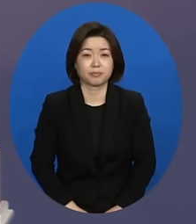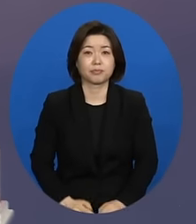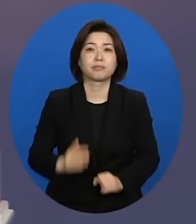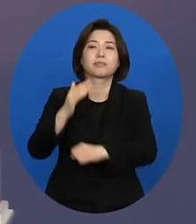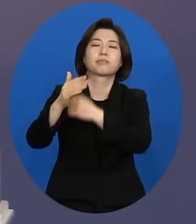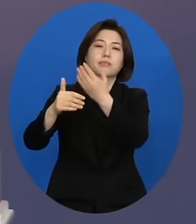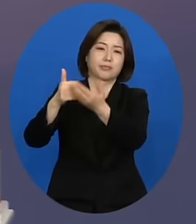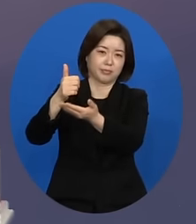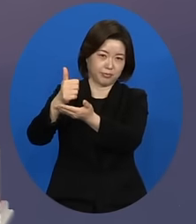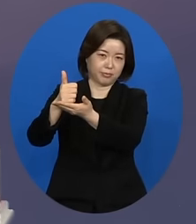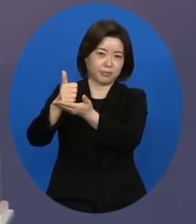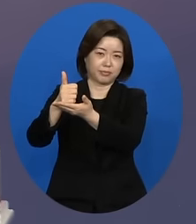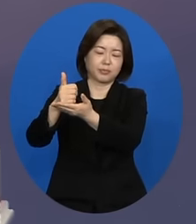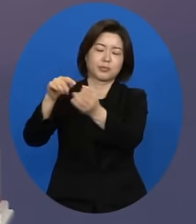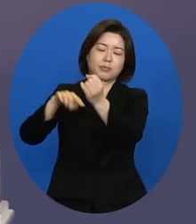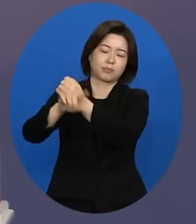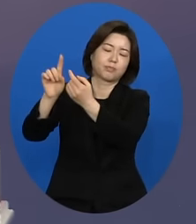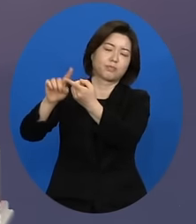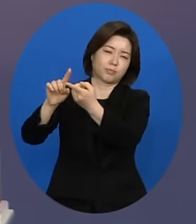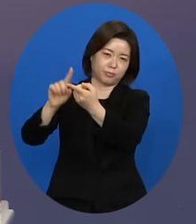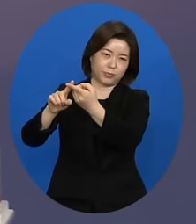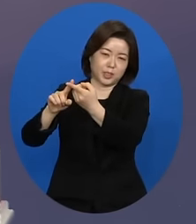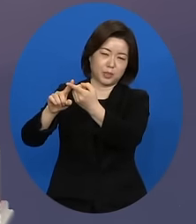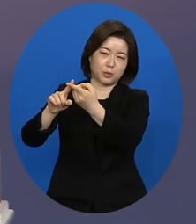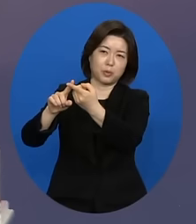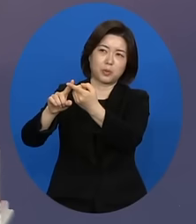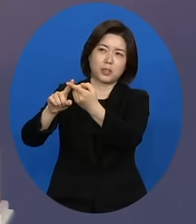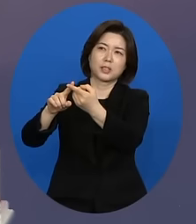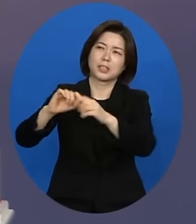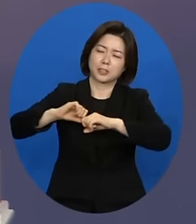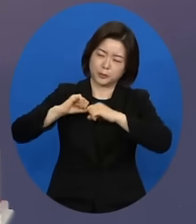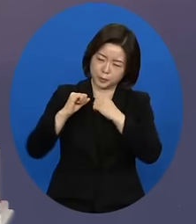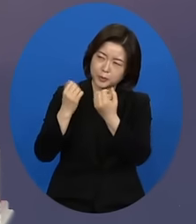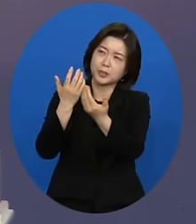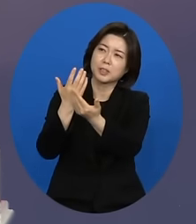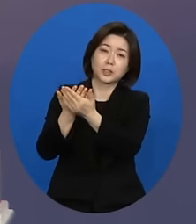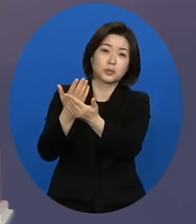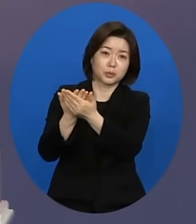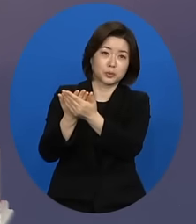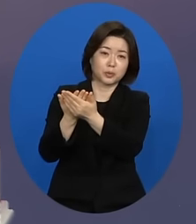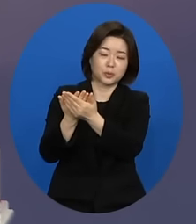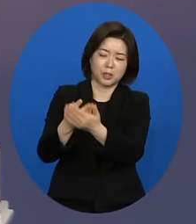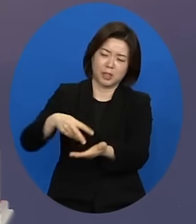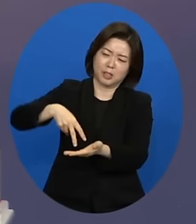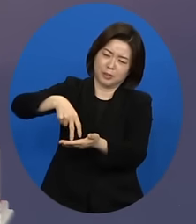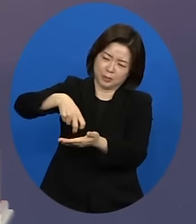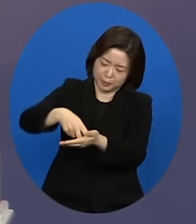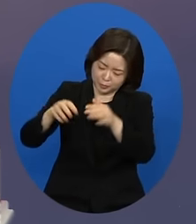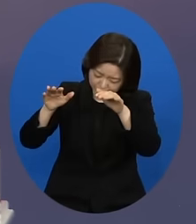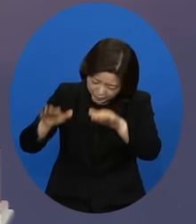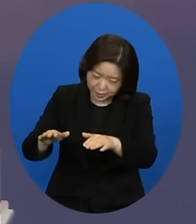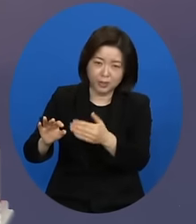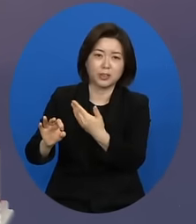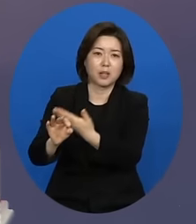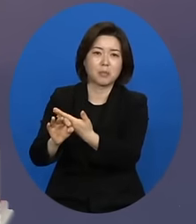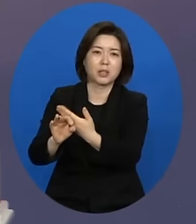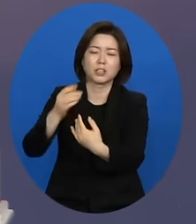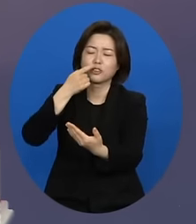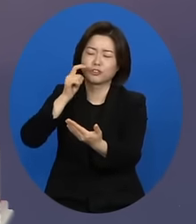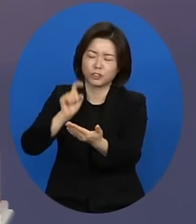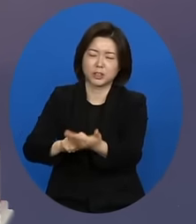하나님 뜻대로 하게 하옵소서 하고 무릎 꿇으면 쉬워요.